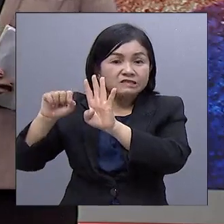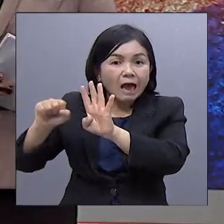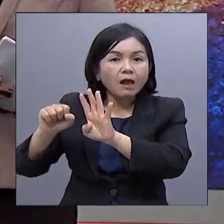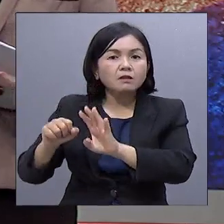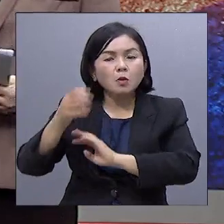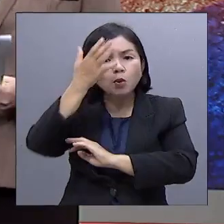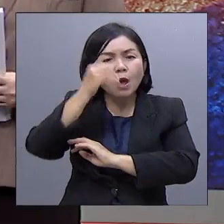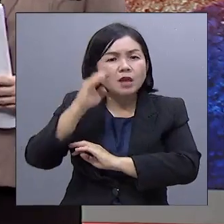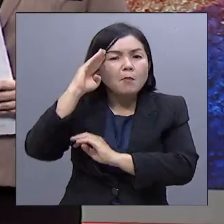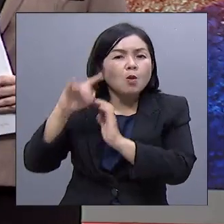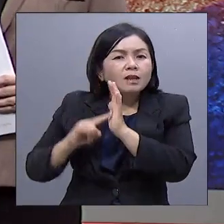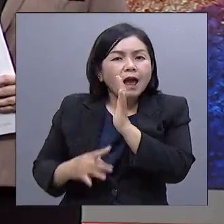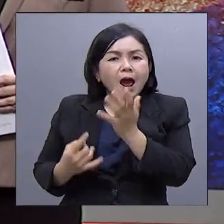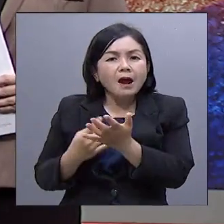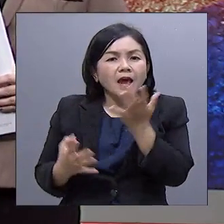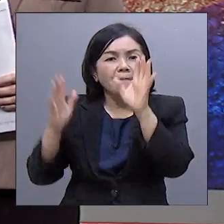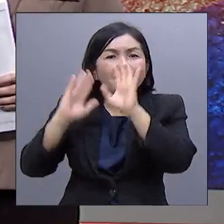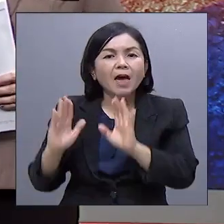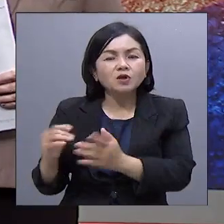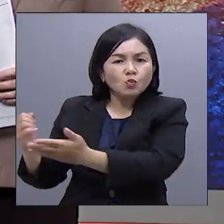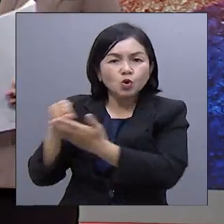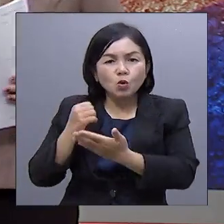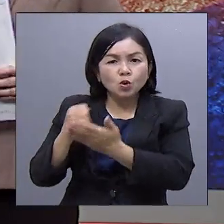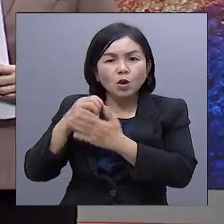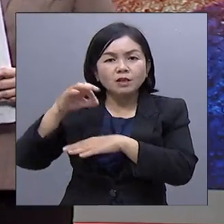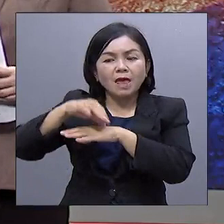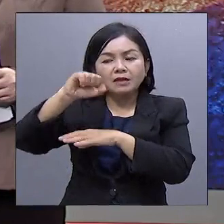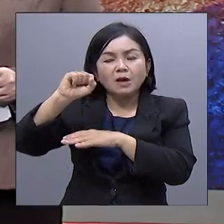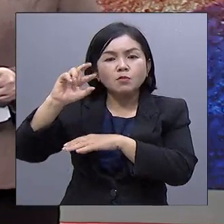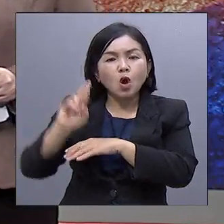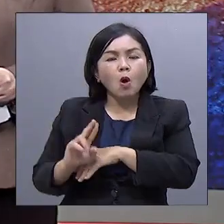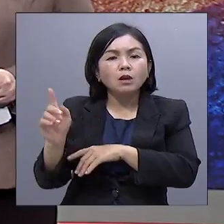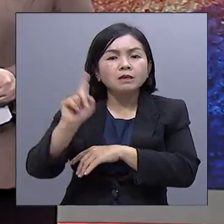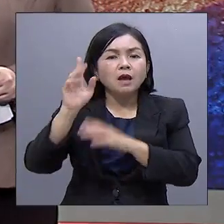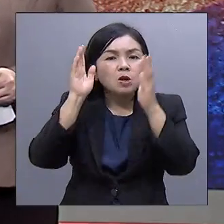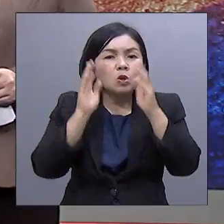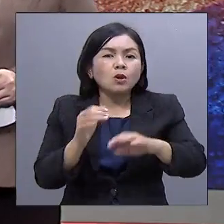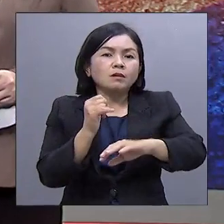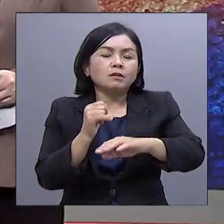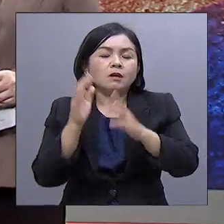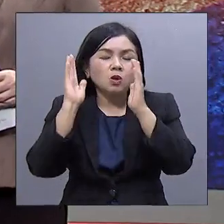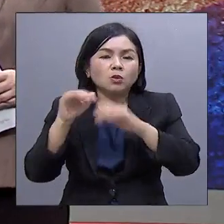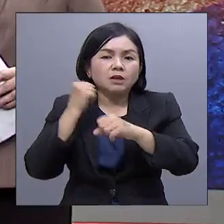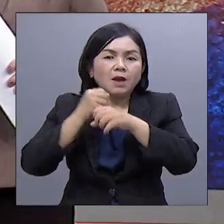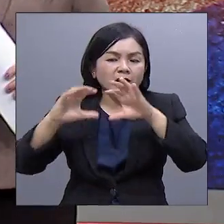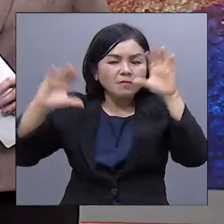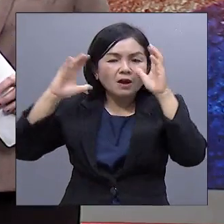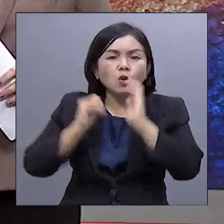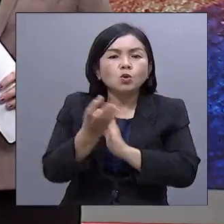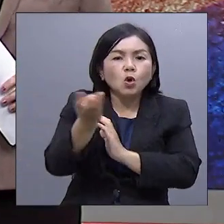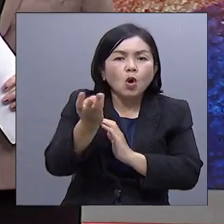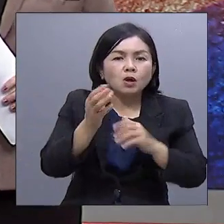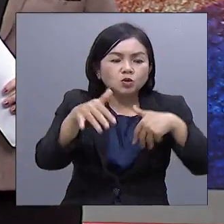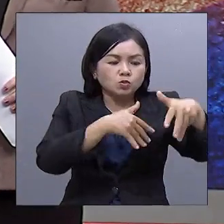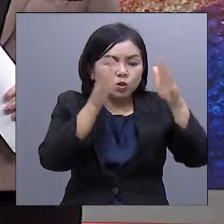ที่กองทัพอิสราเอลต้องใช้รูปแบบนี้นะคะเนื่องจากว่าทรัพยากรของอิสราเอลนั้นมีจำกัดประชากรมีประมาณ 9